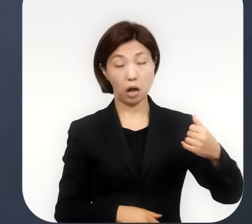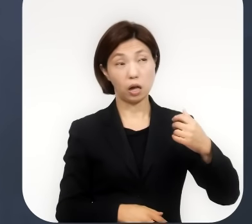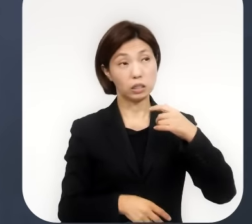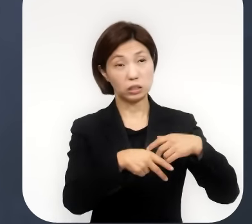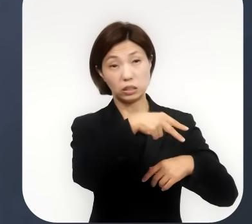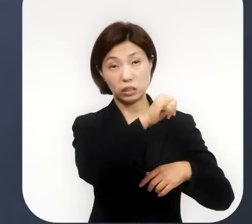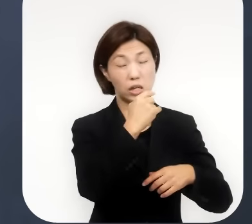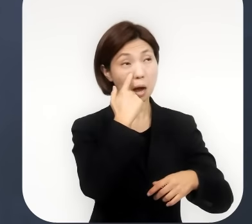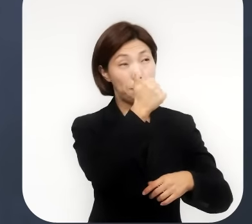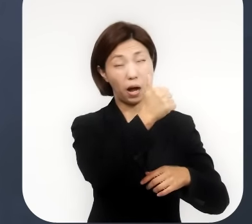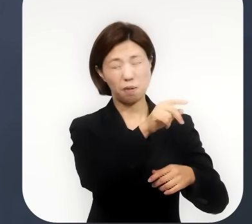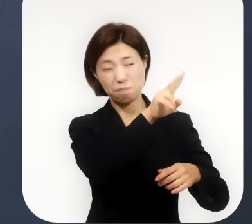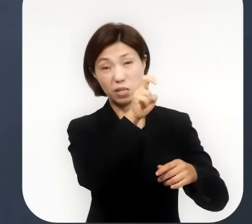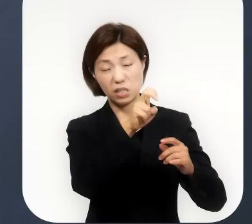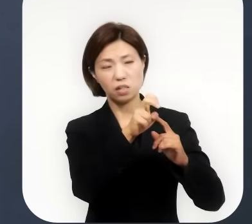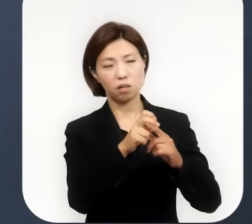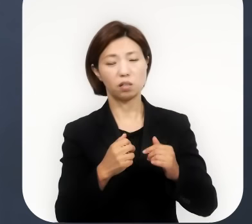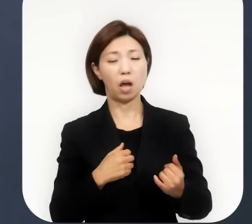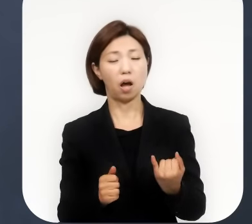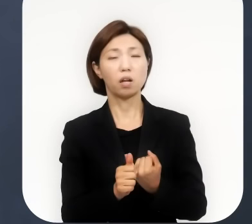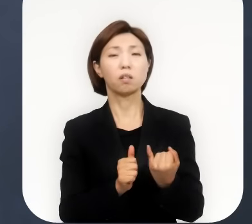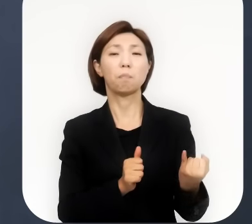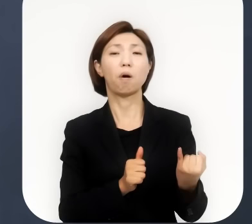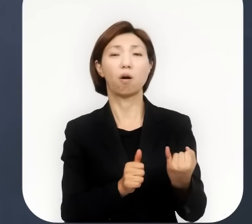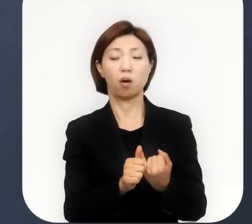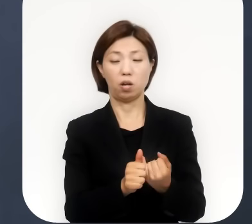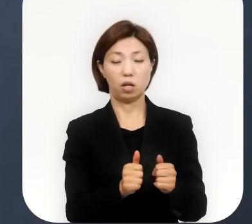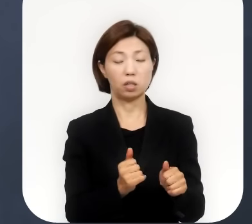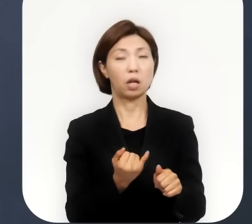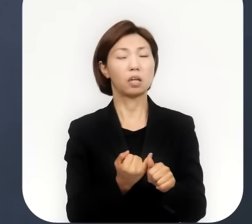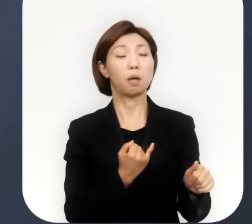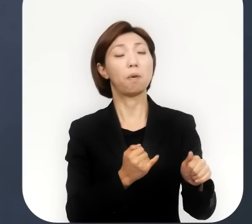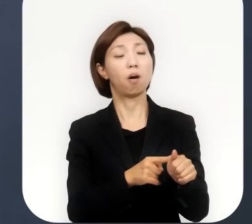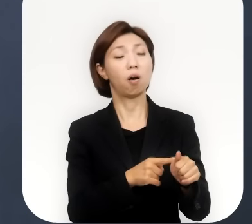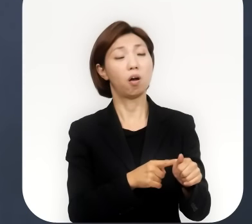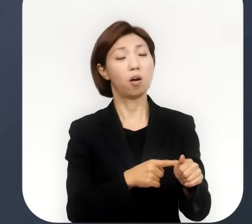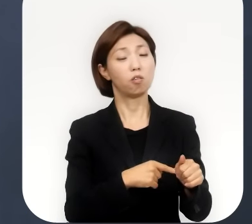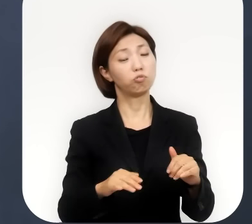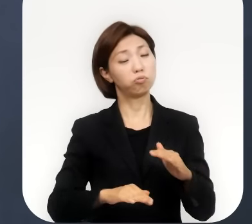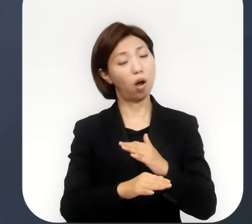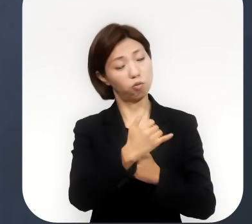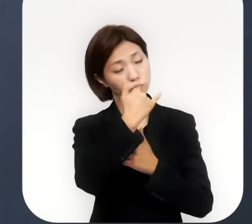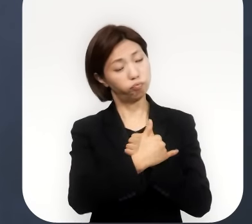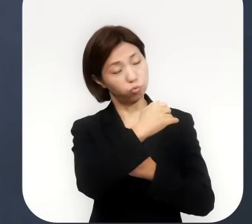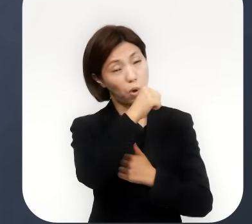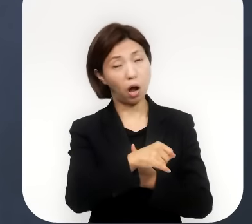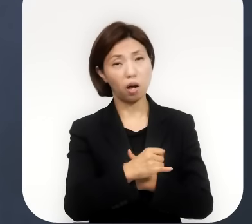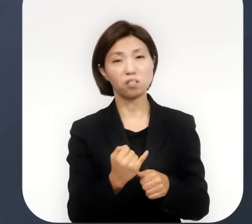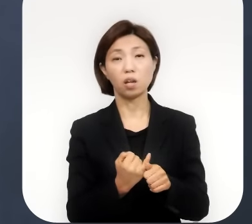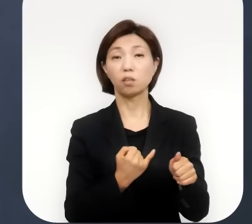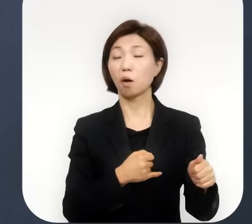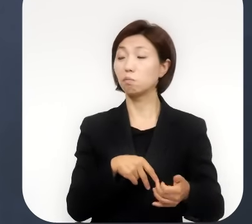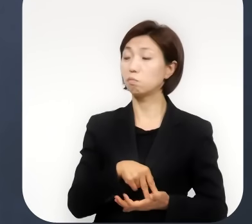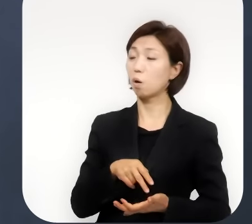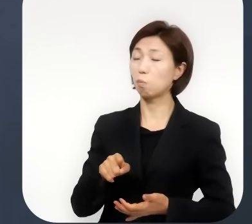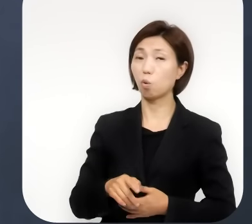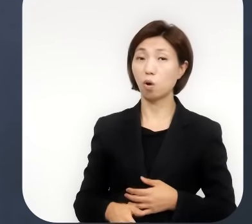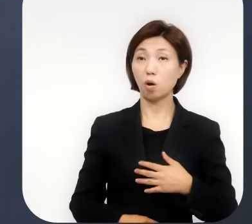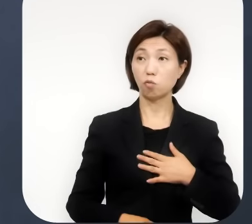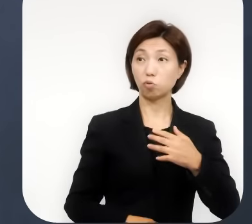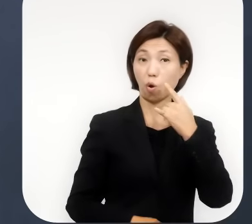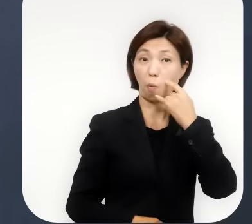아들이니까 자기 입장에서 볼 때 내 남편이니까 집안일에 충실하자 하라 하지만 그 남자